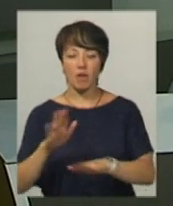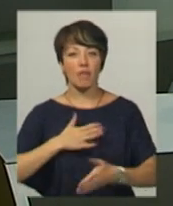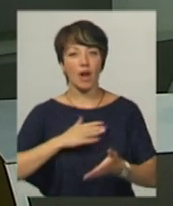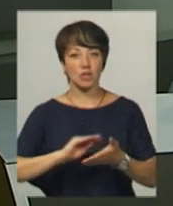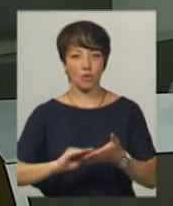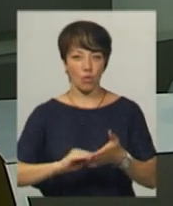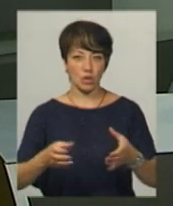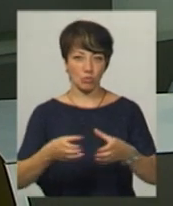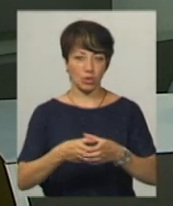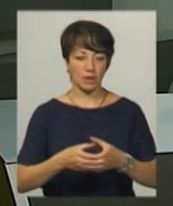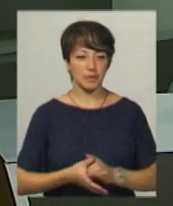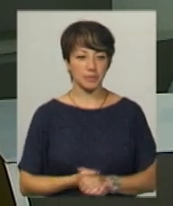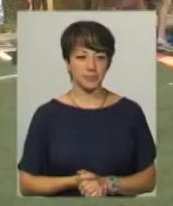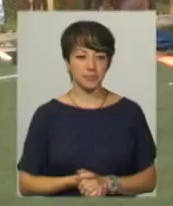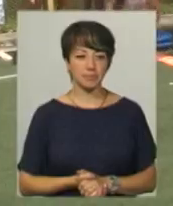наша знімальна група.